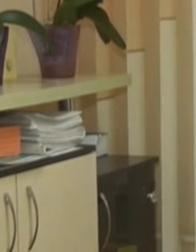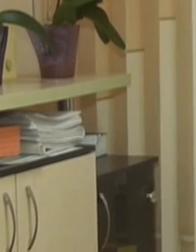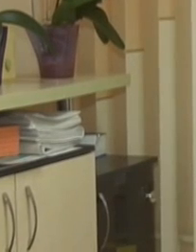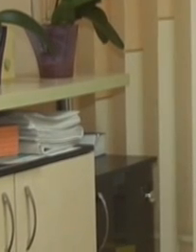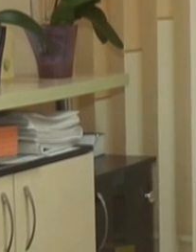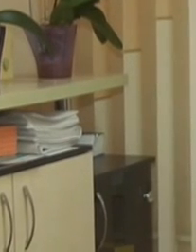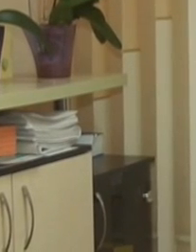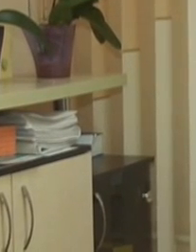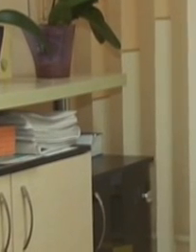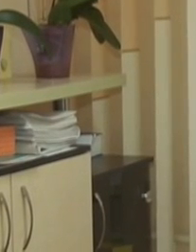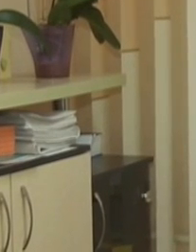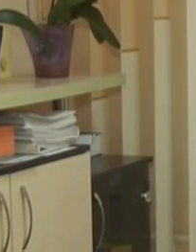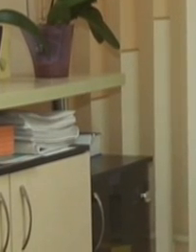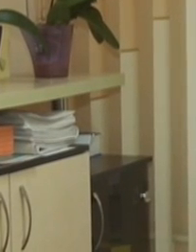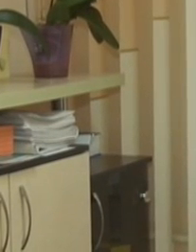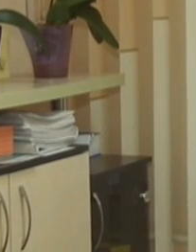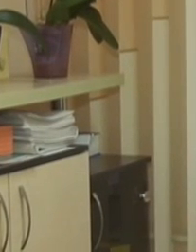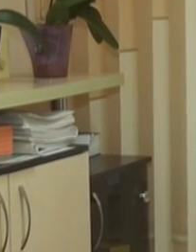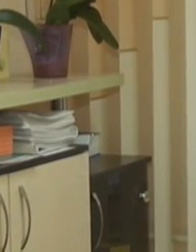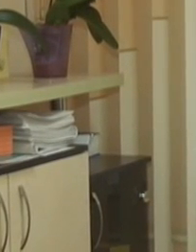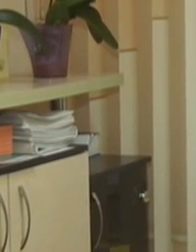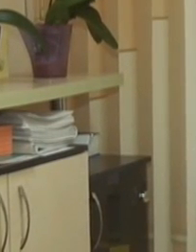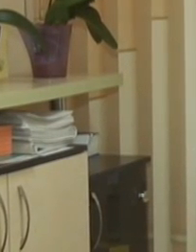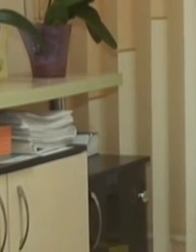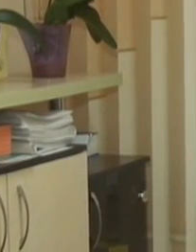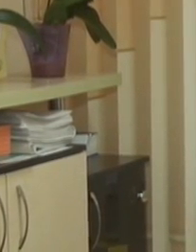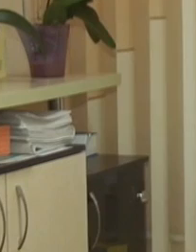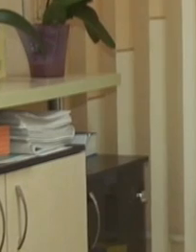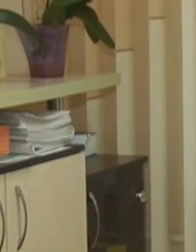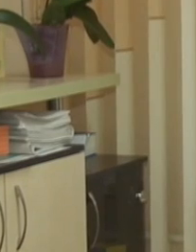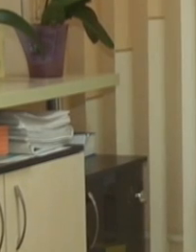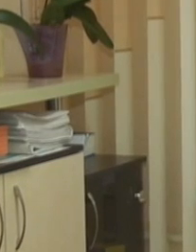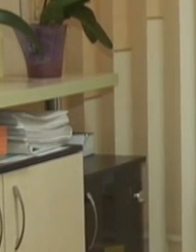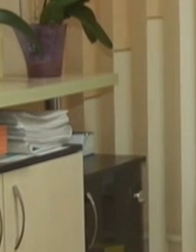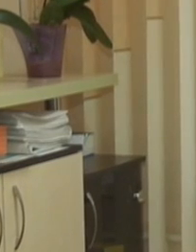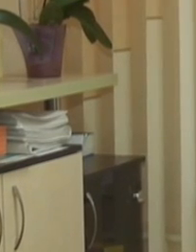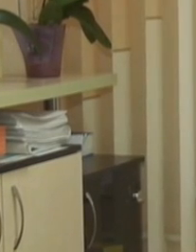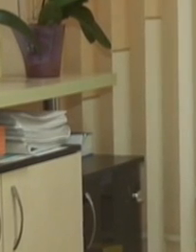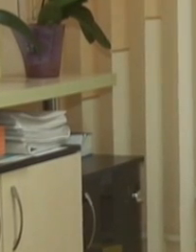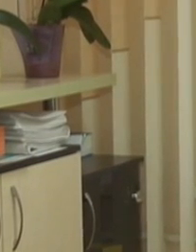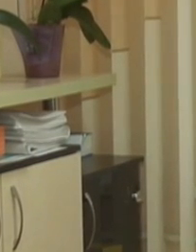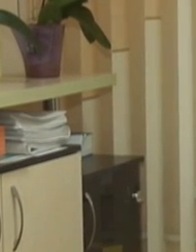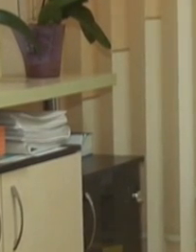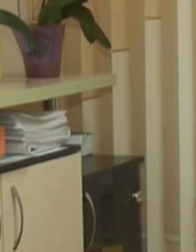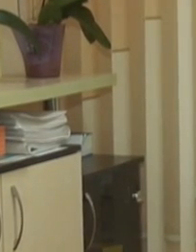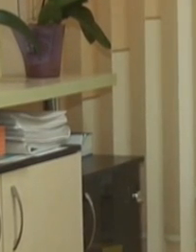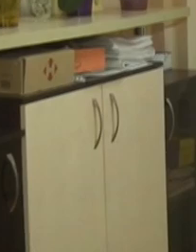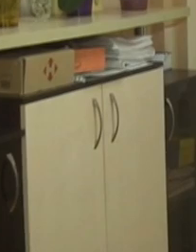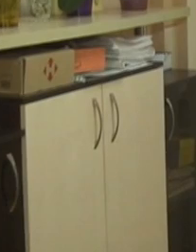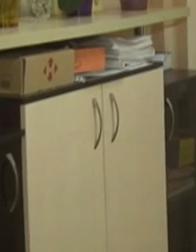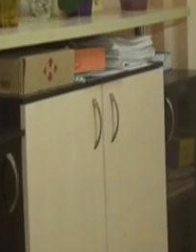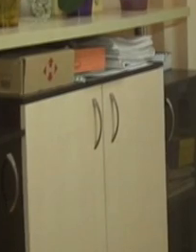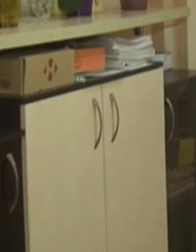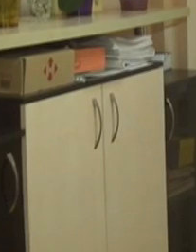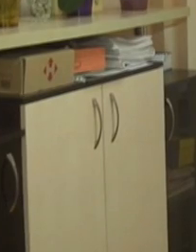Відповідно до рекомендацій інклюзивного ресурсного центру, який керується законом про інклюзивну освіту, кожній дитині має бути створений відповідний простір до їх нозології.